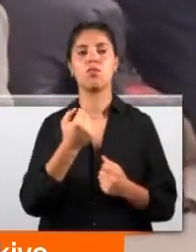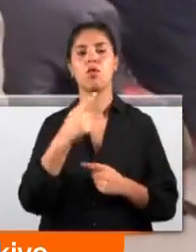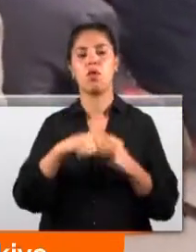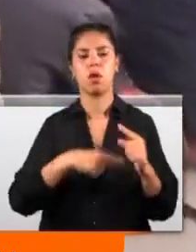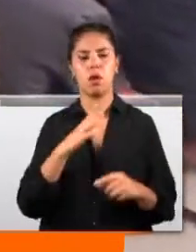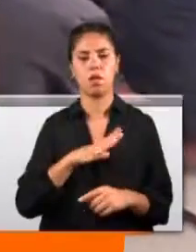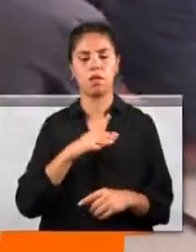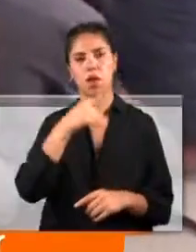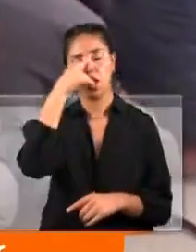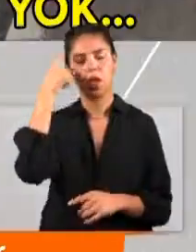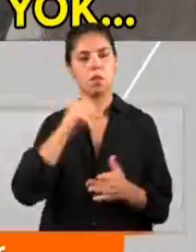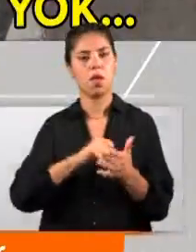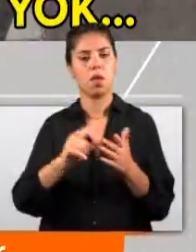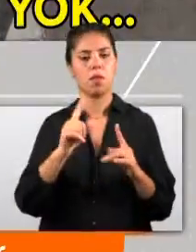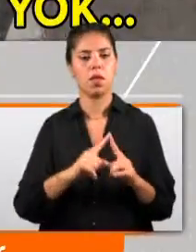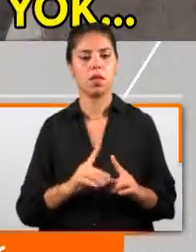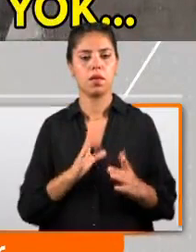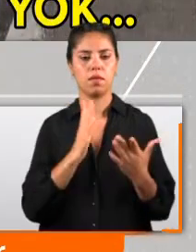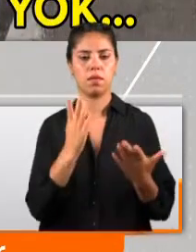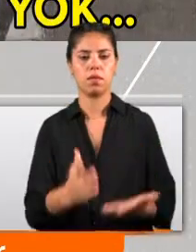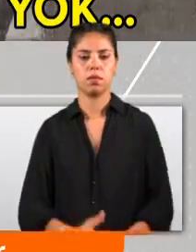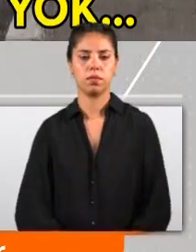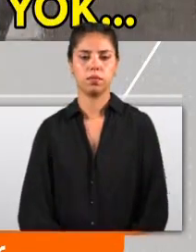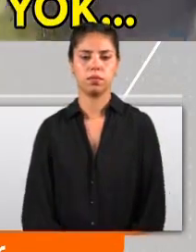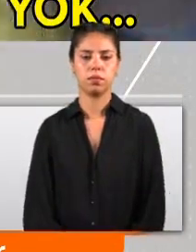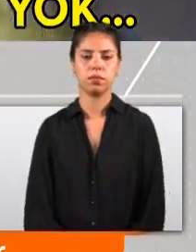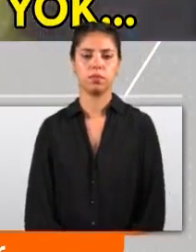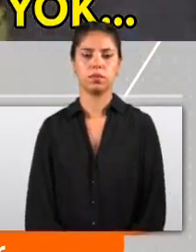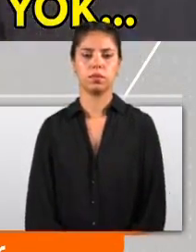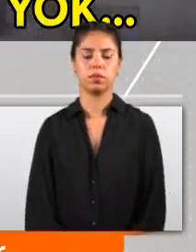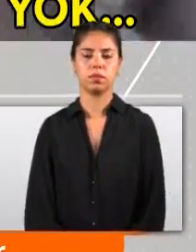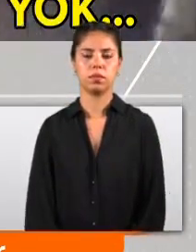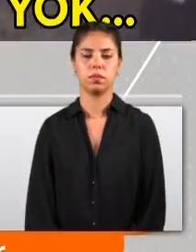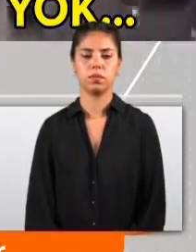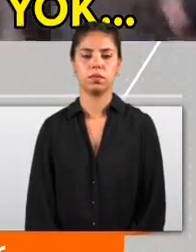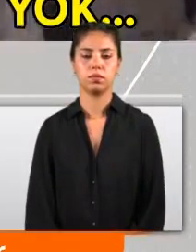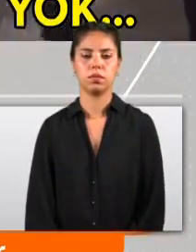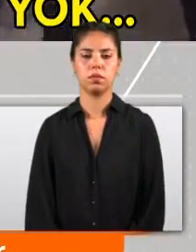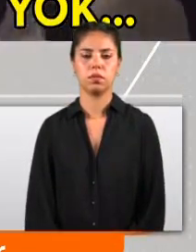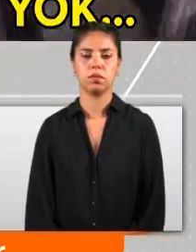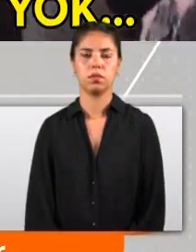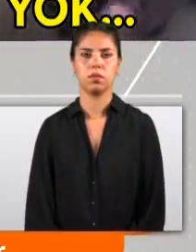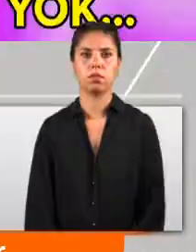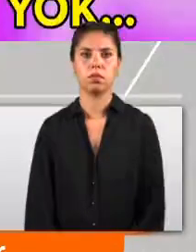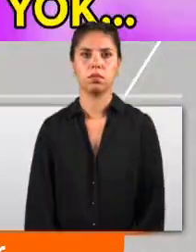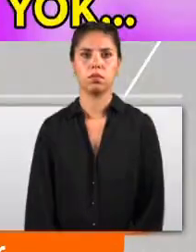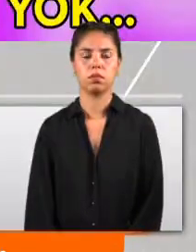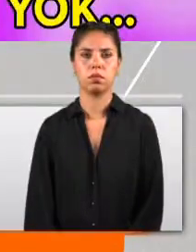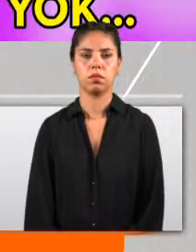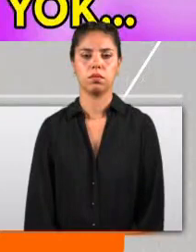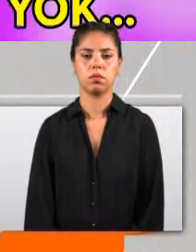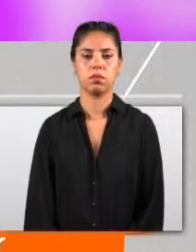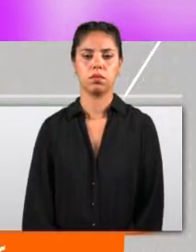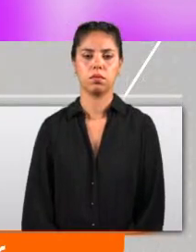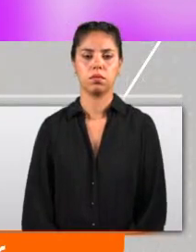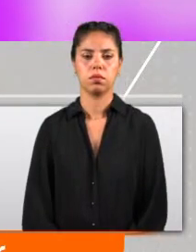her türlü ihtimali de hesaplamış. Yol bilmene, iz bilmene, senin ehliyetin olmasına, arabanın sigortası olmasına, muayenesi olmasına bile